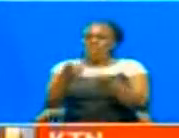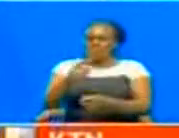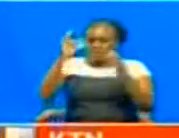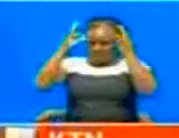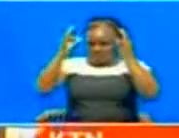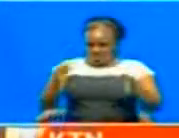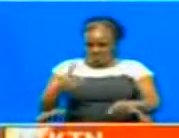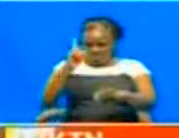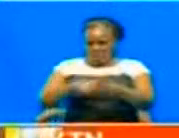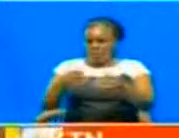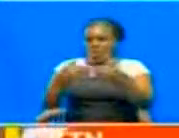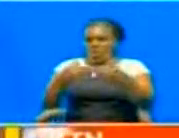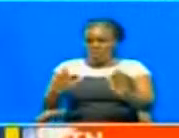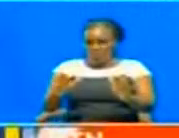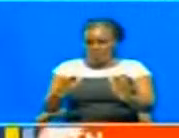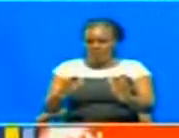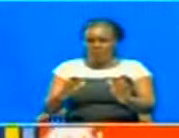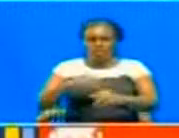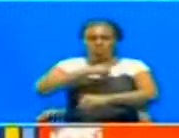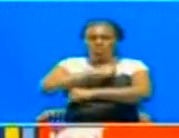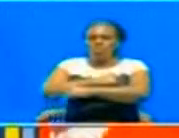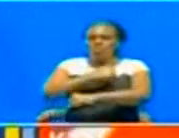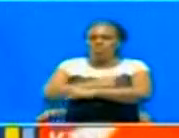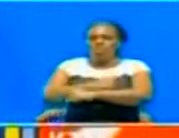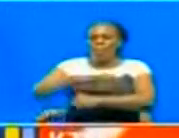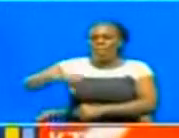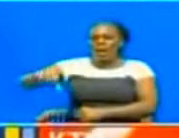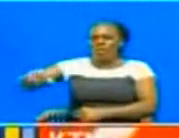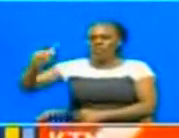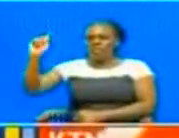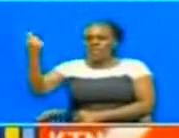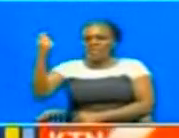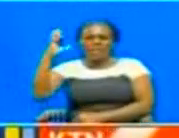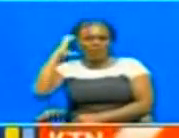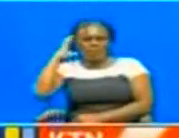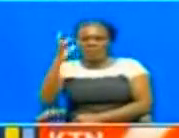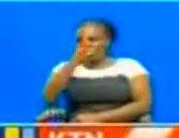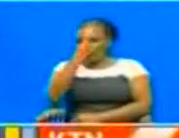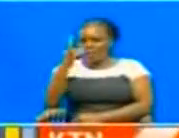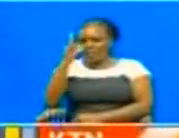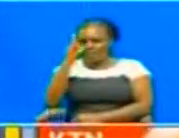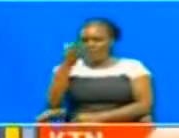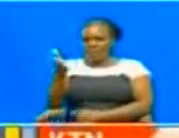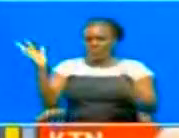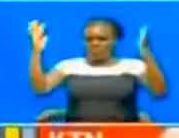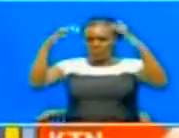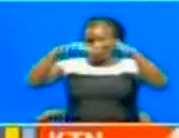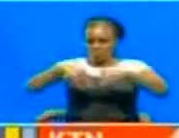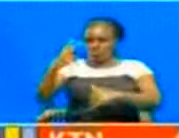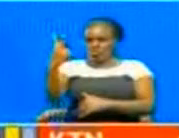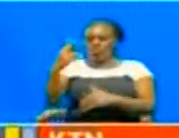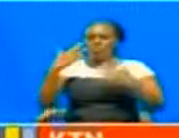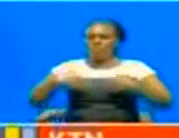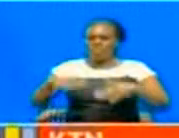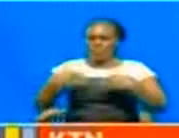kauli hizi wakati wa ufunguzi wa ukumbi mpya katika shule ya upili ya Mount Kenya Academy hapa Nyeri. Ni ukumbi uliofadhiliwa na raia wawili wa